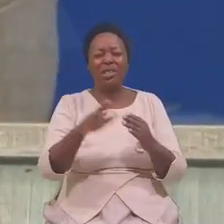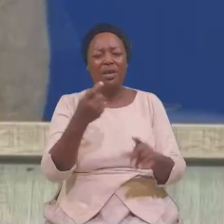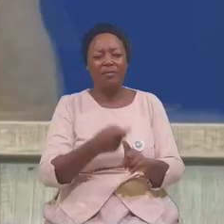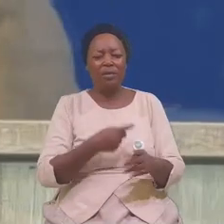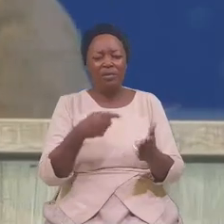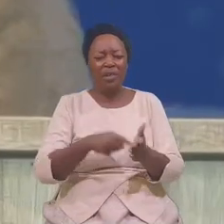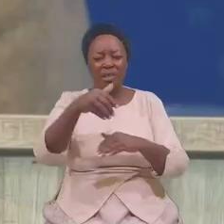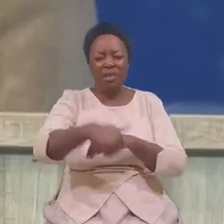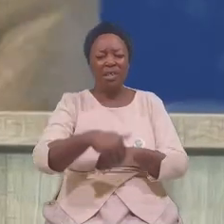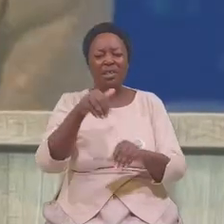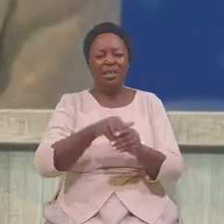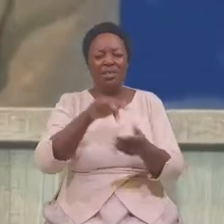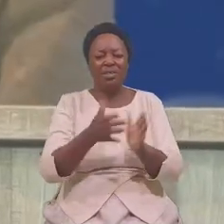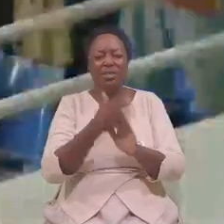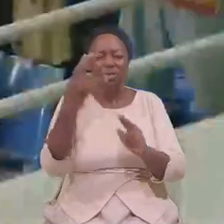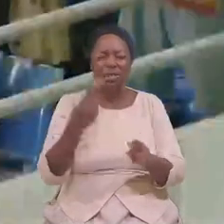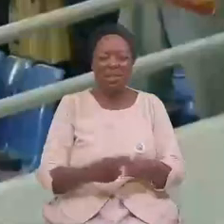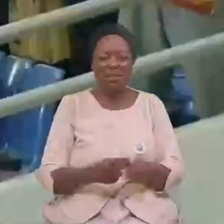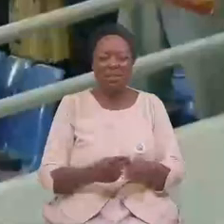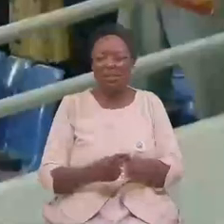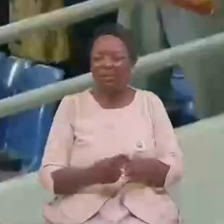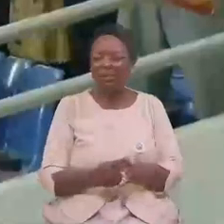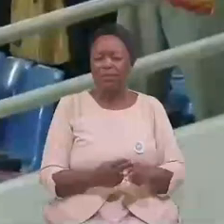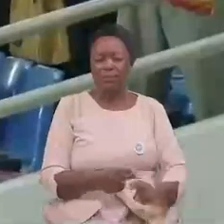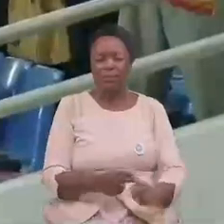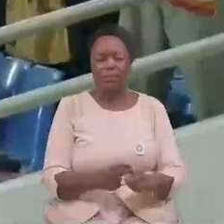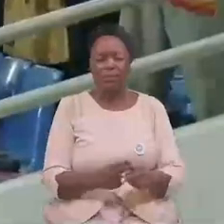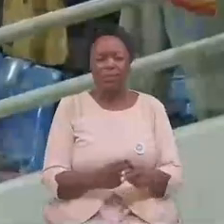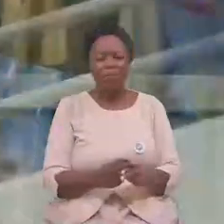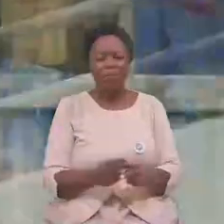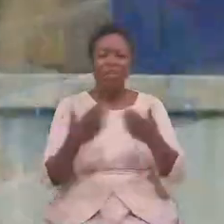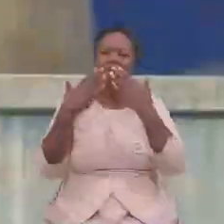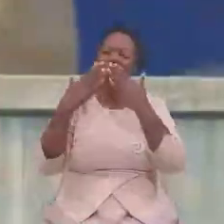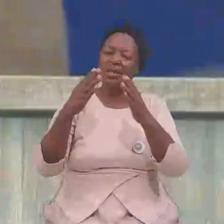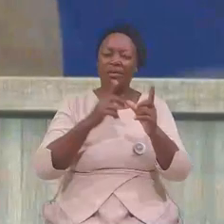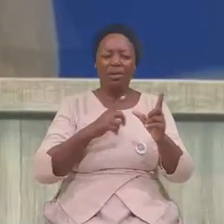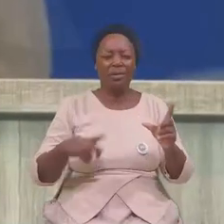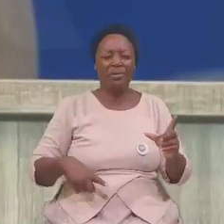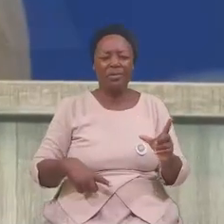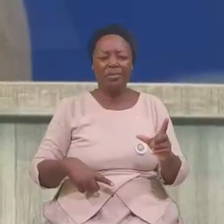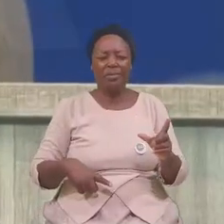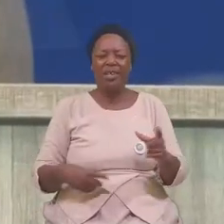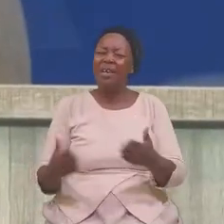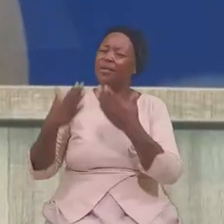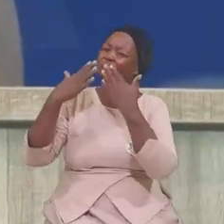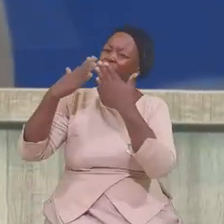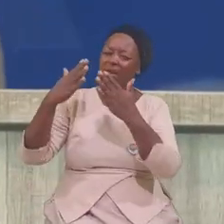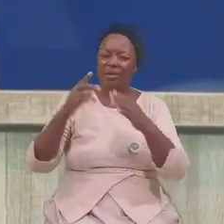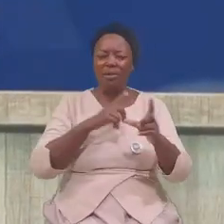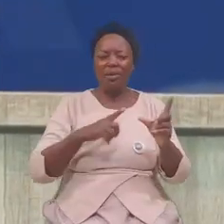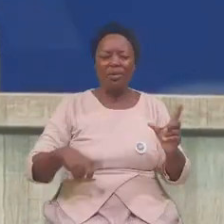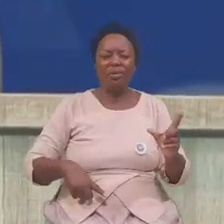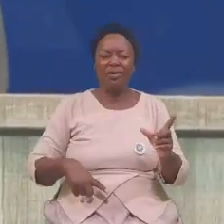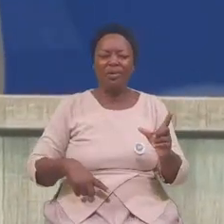soir au nom de Jésus. Merci Seigneur. Merci Seigneur.